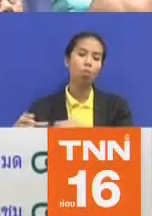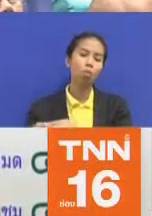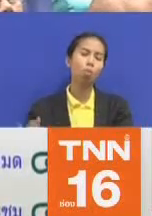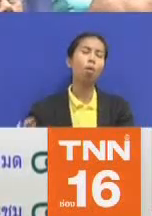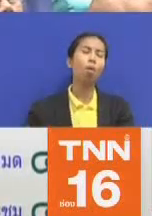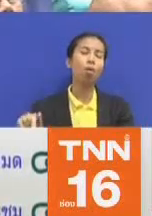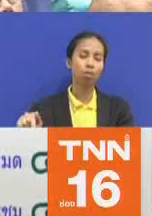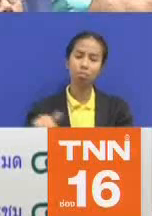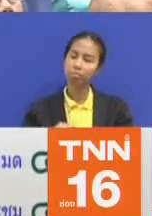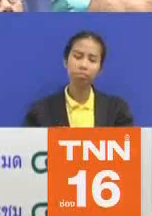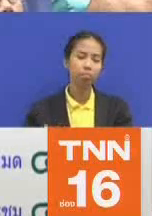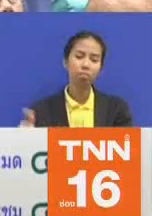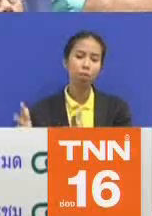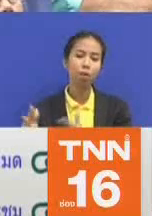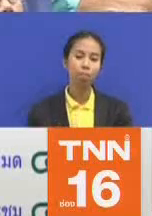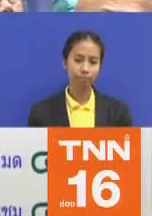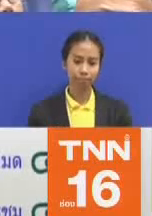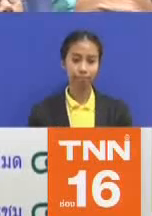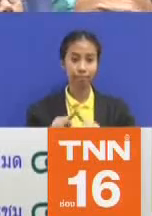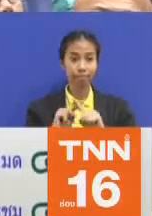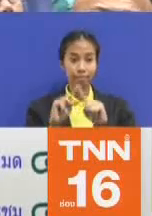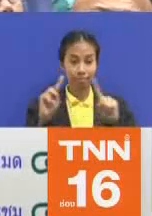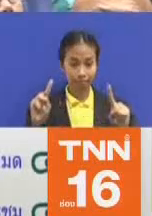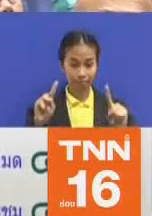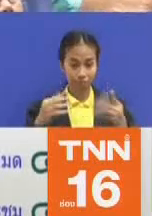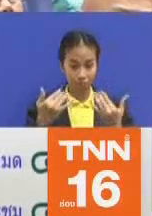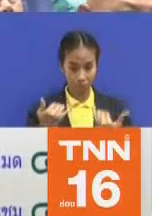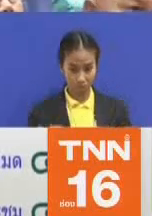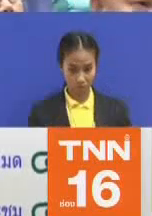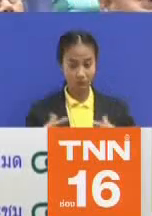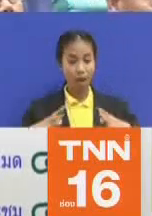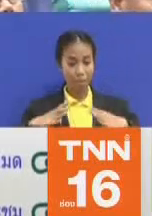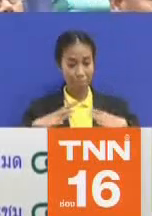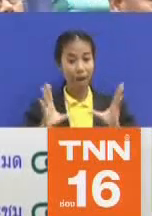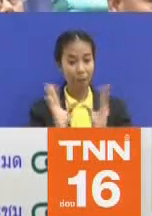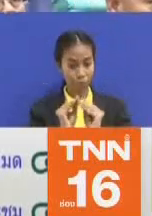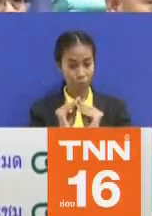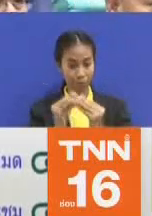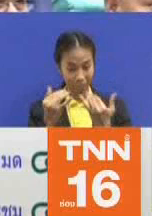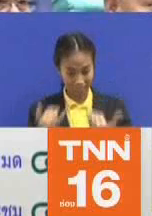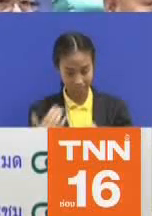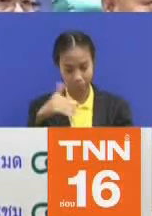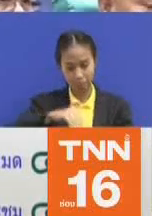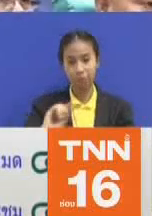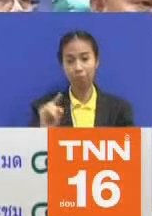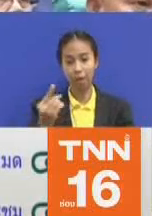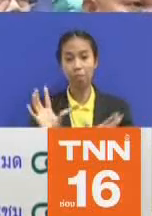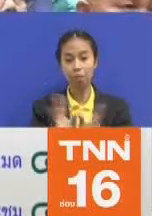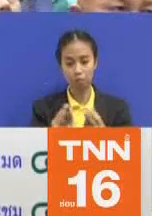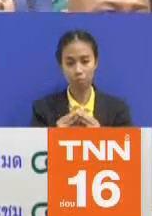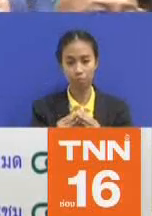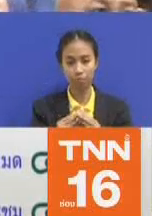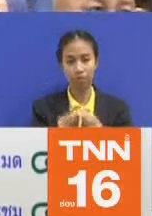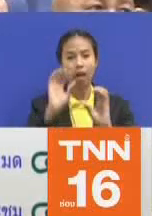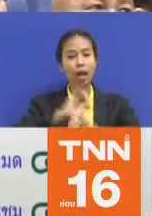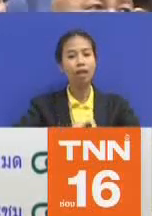องแต่ว่าภาพที่ออกมาขณะที่พักการประชุมและเข้ามาสู่การประชุมต่อมันชัดเจนครับว่า